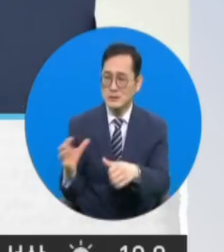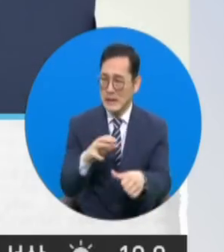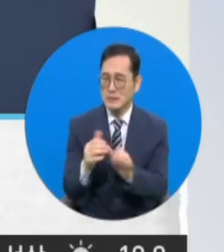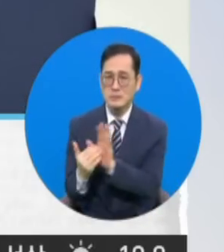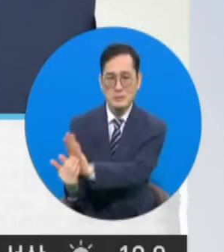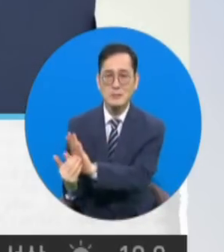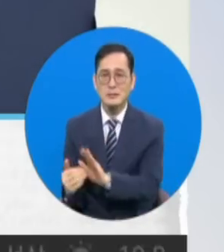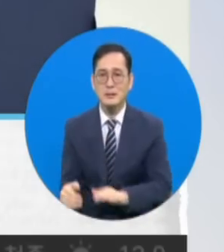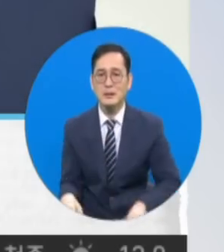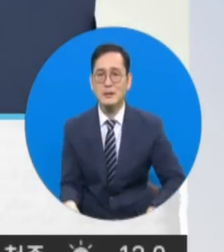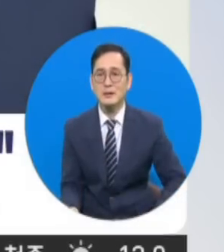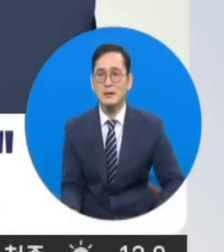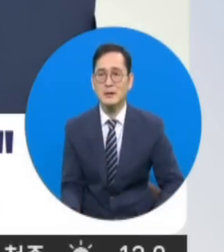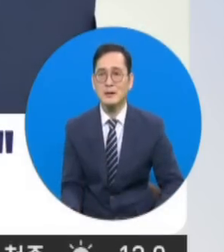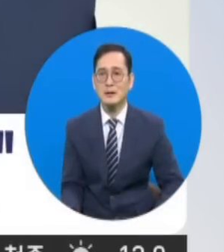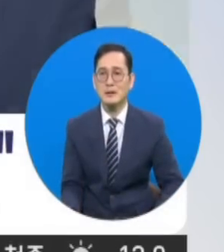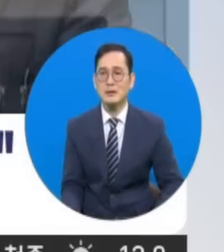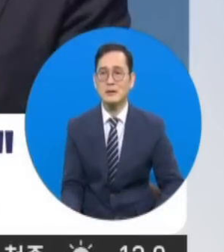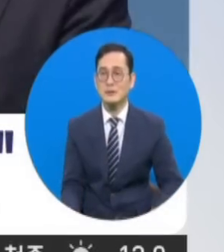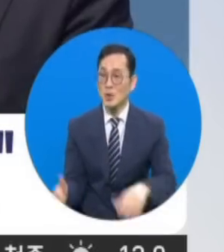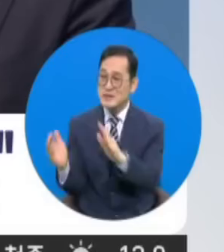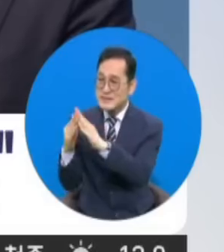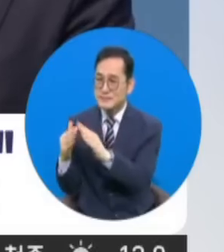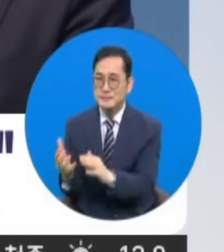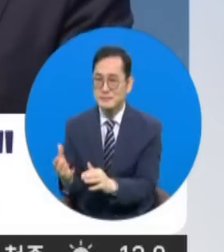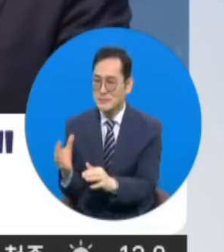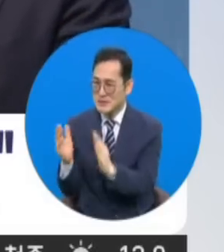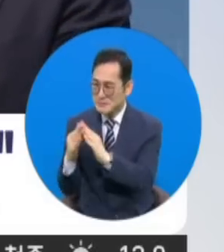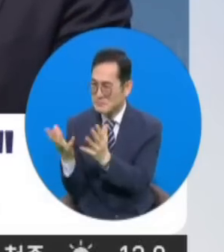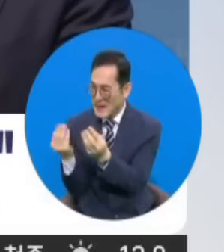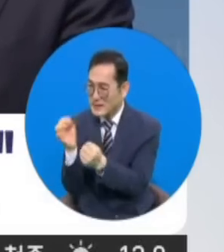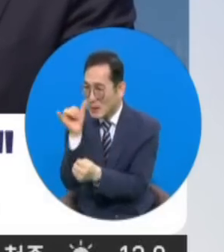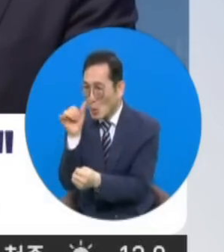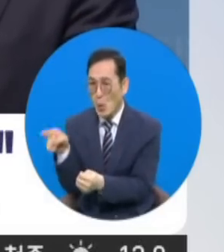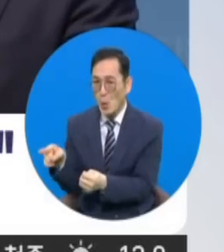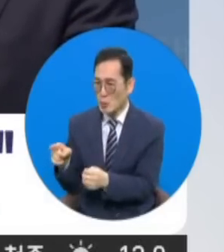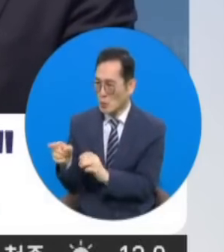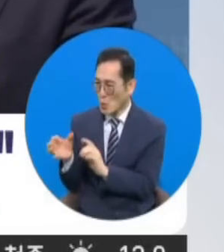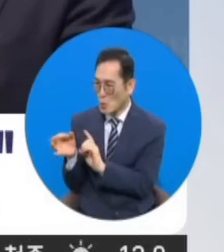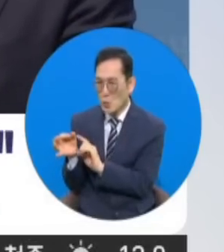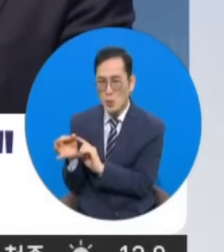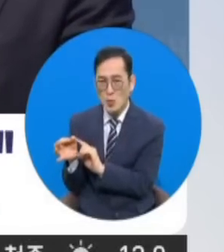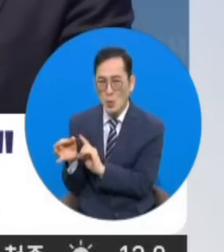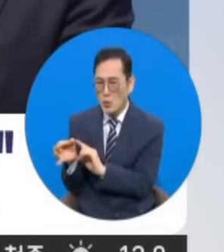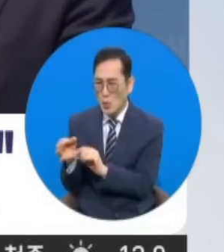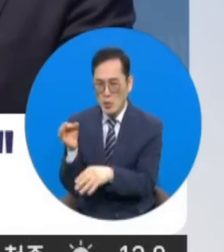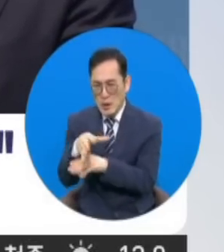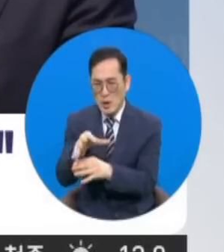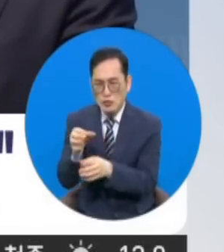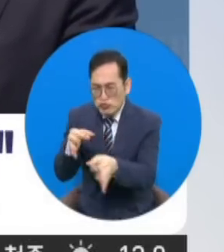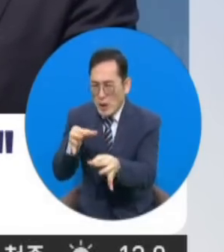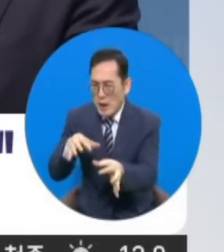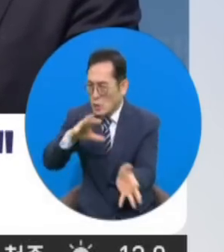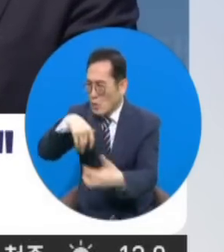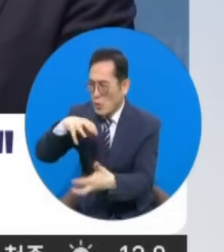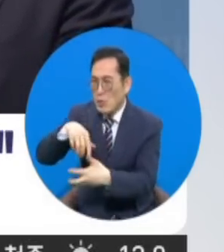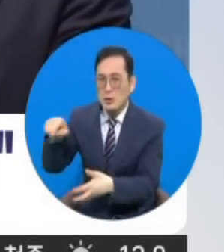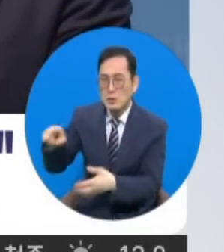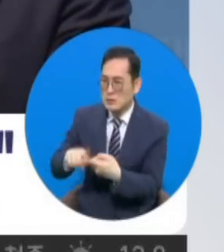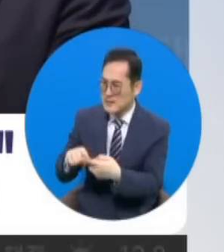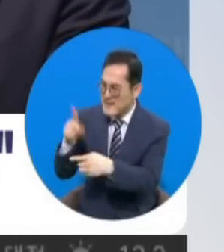사람들 주식 가진 사람들 이런 사람들에 대해서는 투기니 뭐니 입찬 소리 하면서 북한만큼 주저해야 된 하니 정말 국민들이 이거를